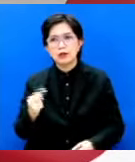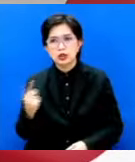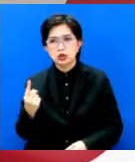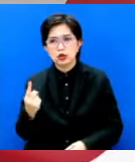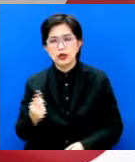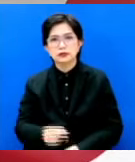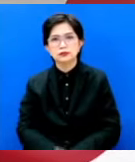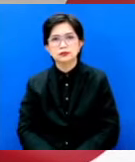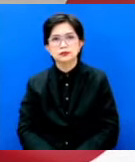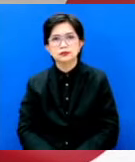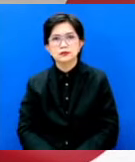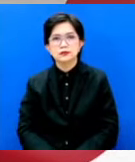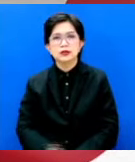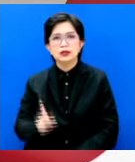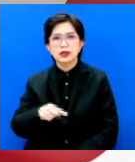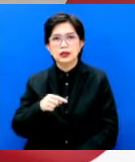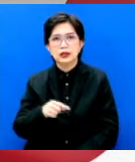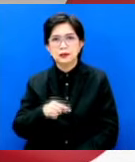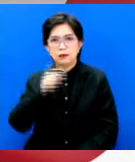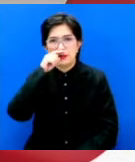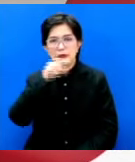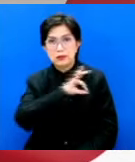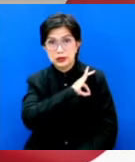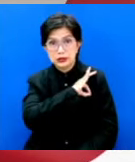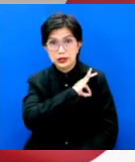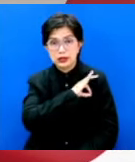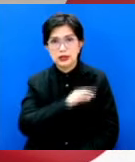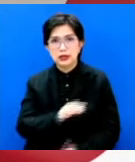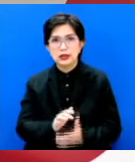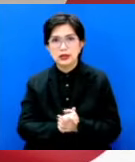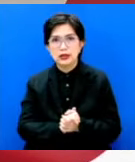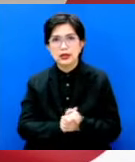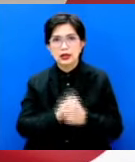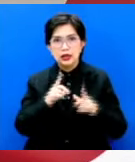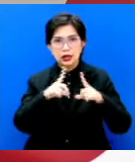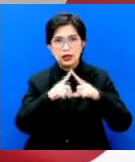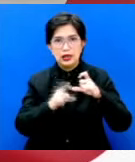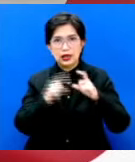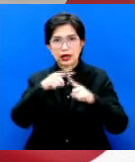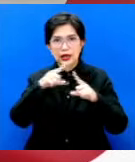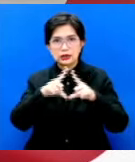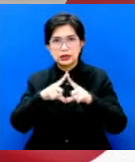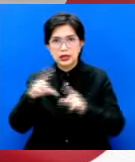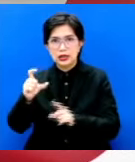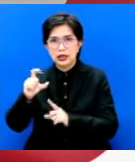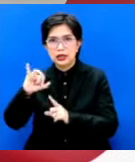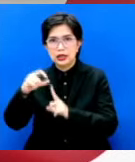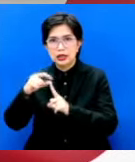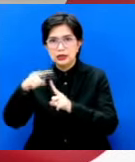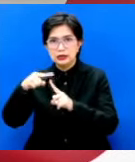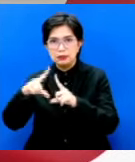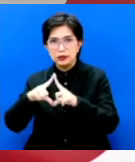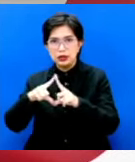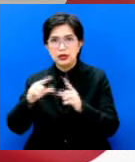atau program-programyangdimilikiolehPresidendanWakil Presiden,yangdikenalsebagaiAstaCita. Adajuga